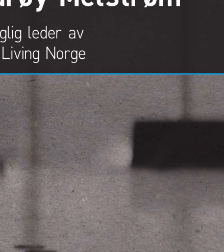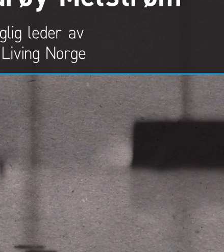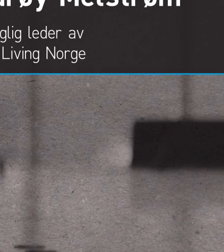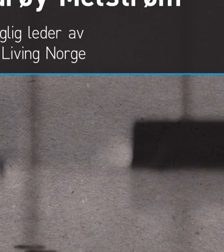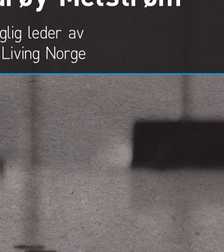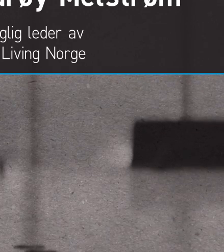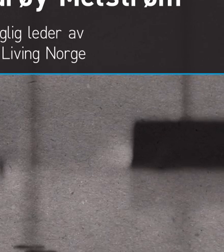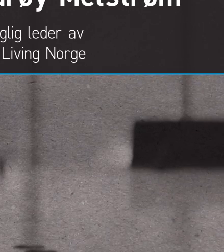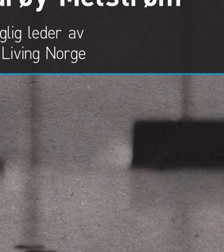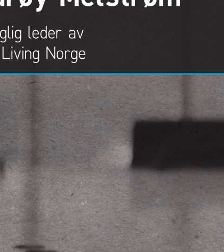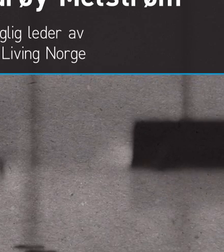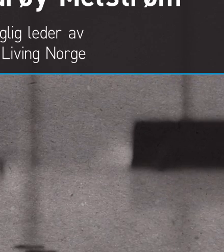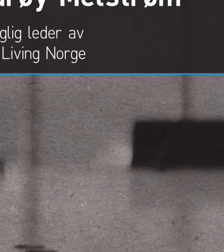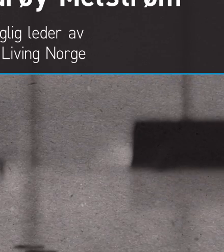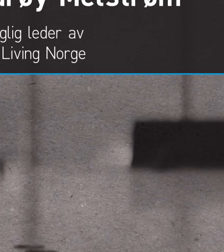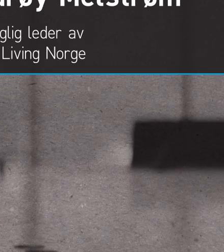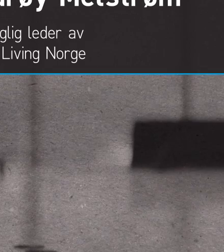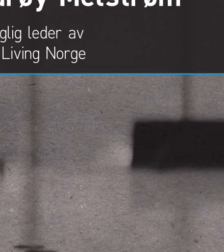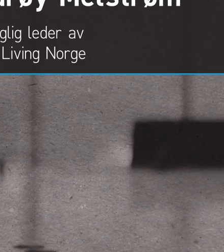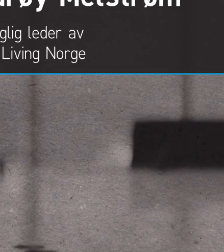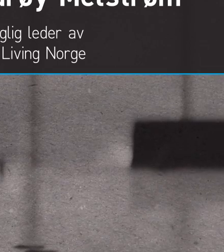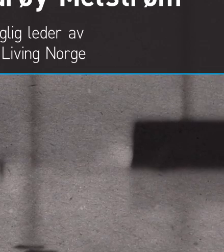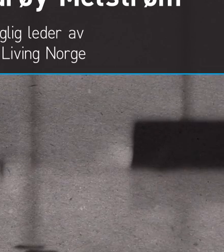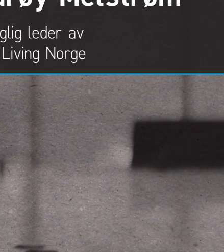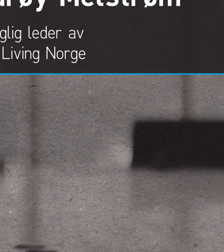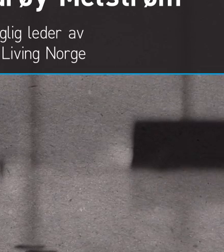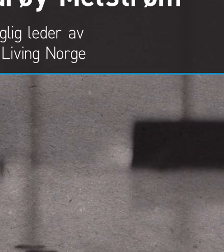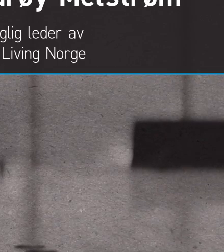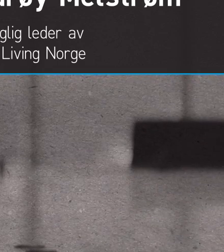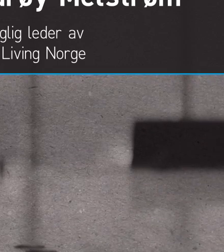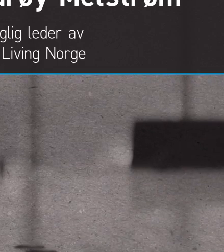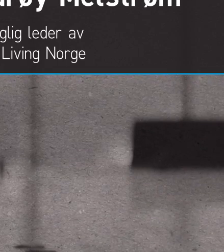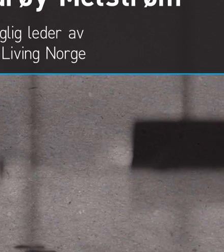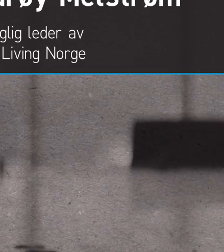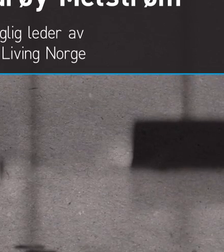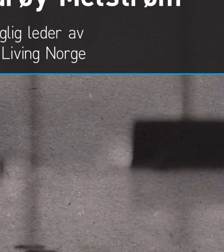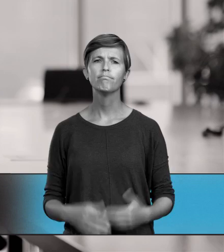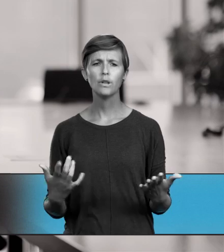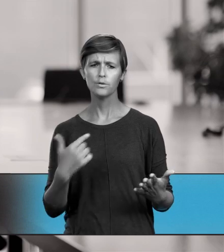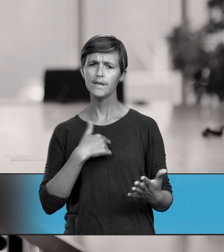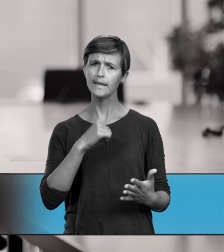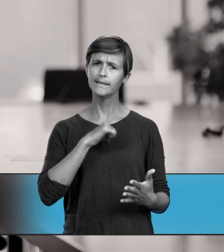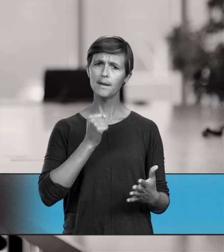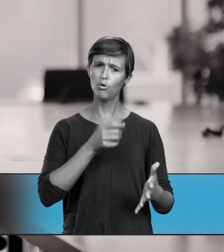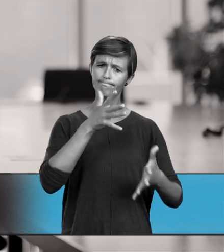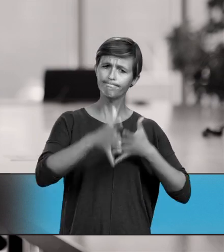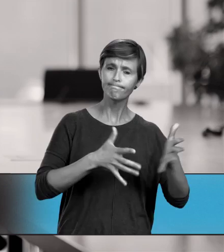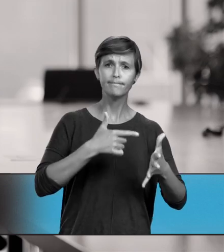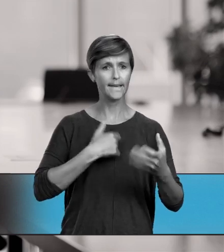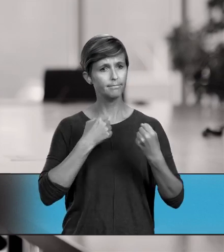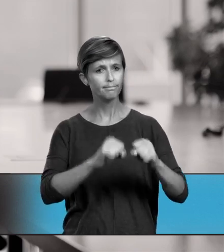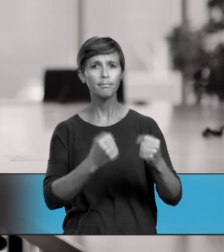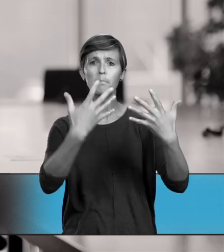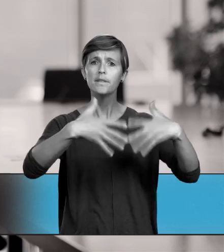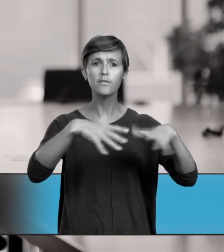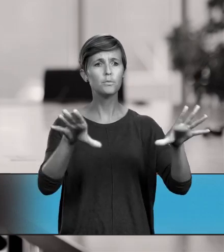Vibeke Marøy Melstrøm, grunnlegger og daglig leder av Uloba Independent Living Norge. Så du må liksom ta ordet selv, og så må